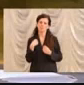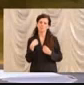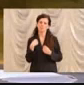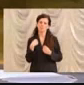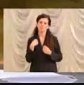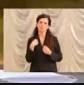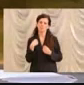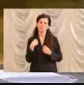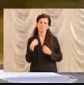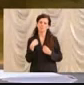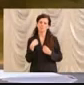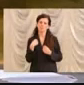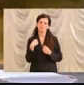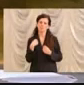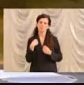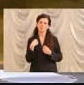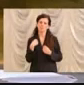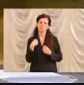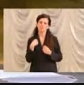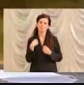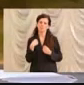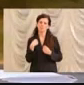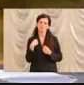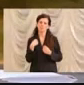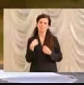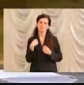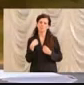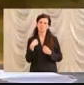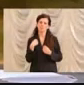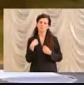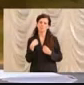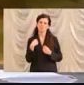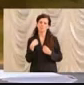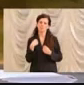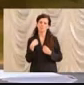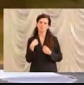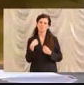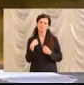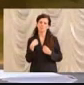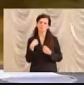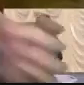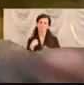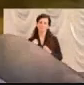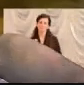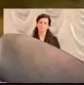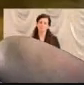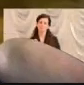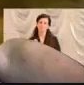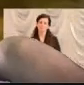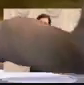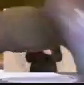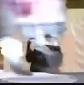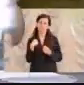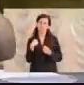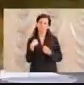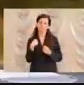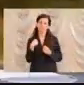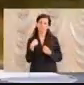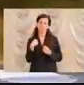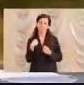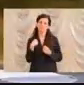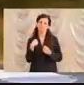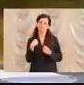Pierluigi e basta niente siamo a posto facciamo un brindisi io ho anche ritrovato la bibita quella che non sa di detersivo